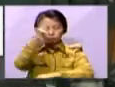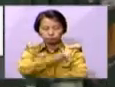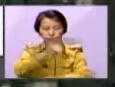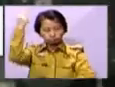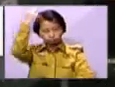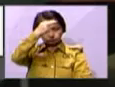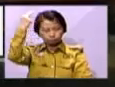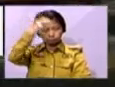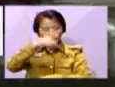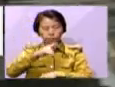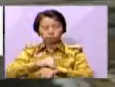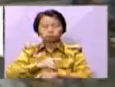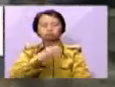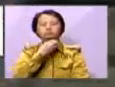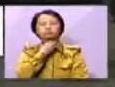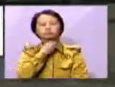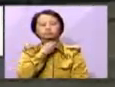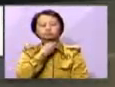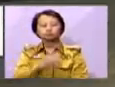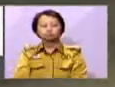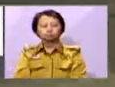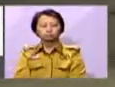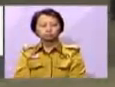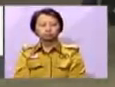di Bagan Datuk Perak.